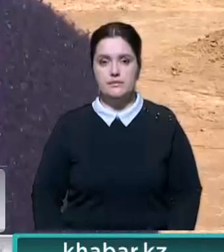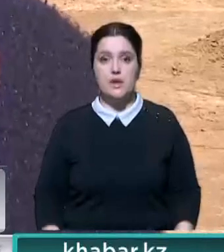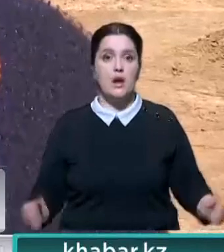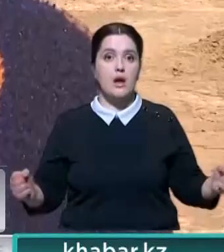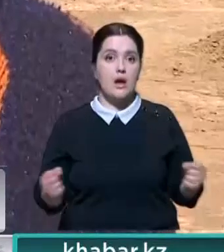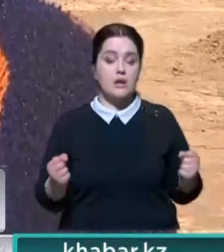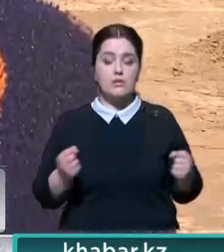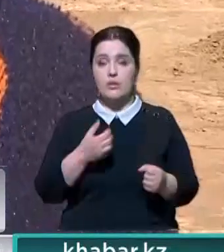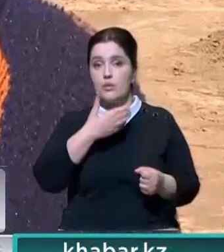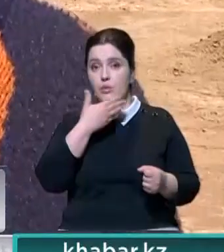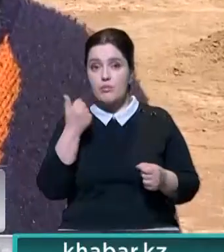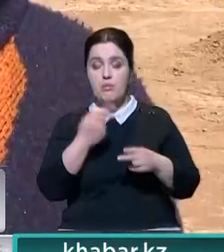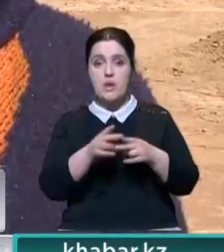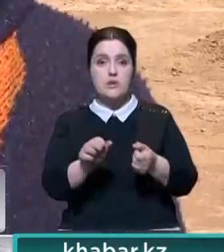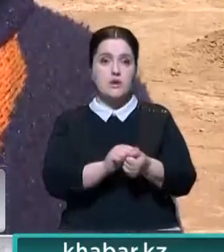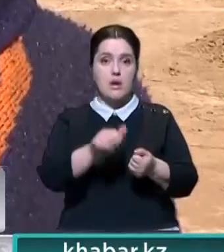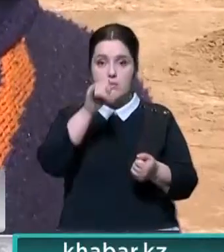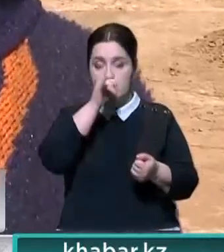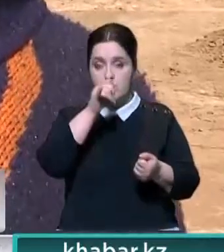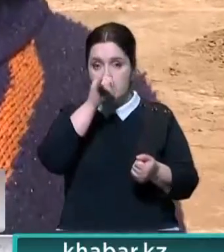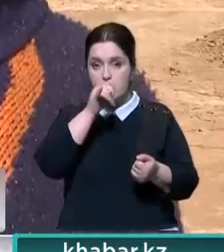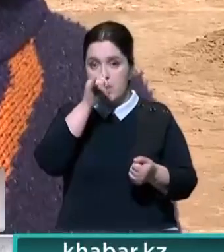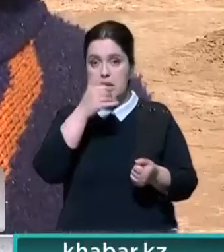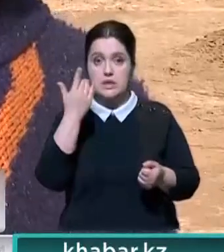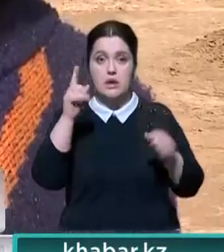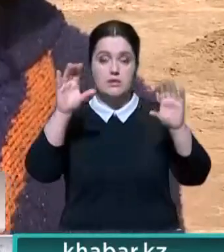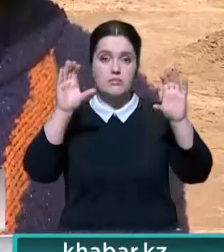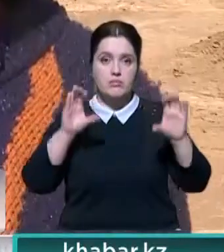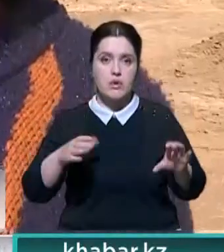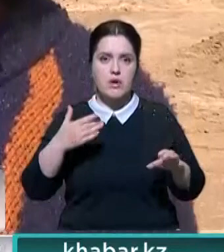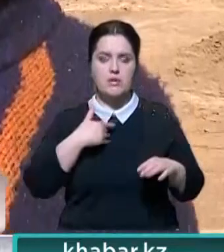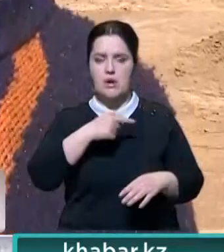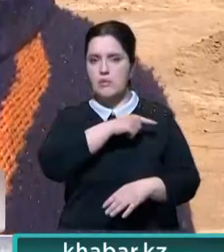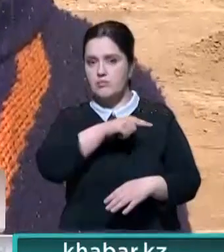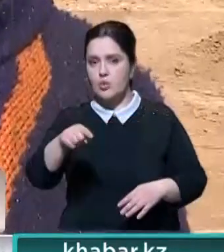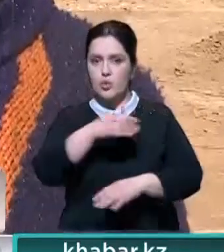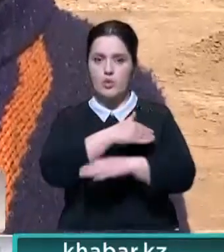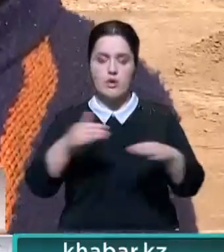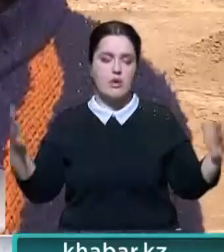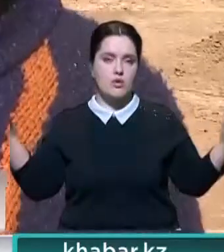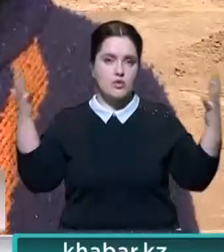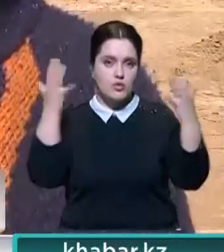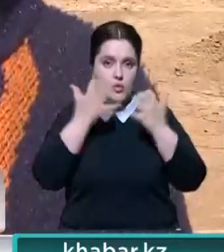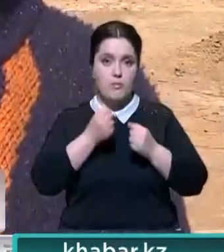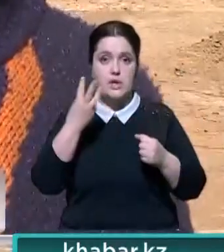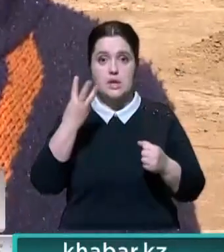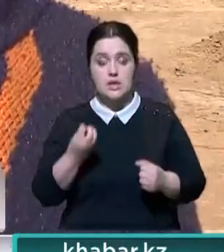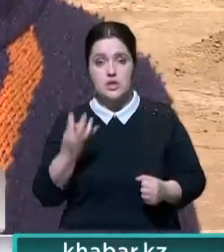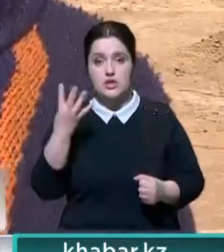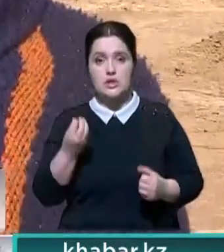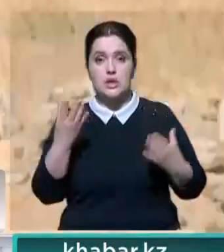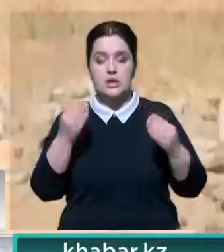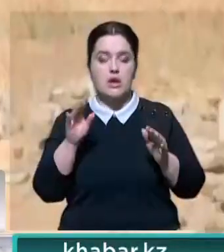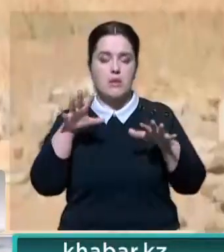не морозит, стиральная машинка не стирает. Если хоть одно бревно упадет, вся наша длинная улица погружается во тьму. По 3-4 дня без света